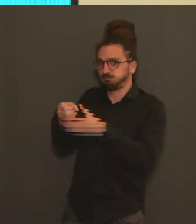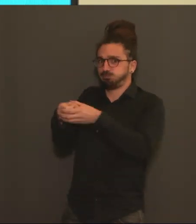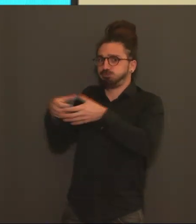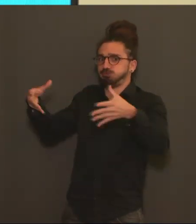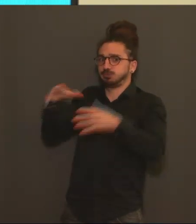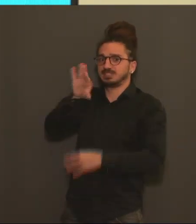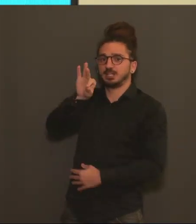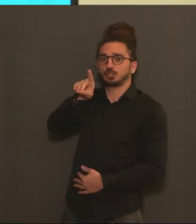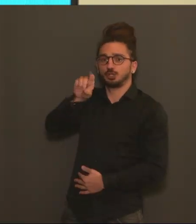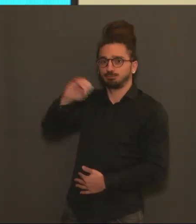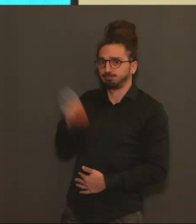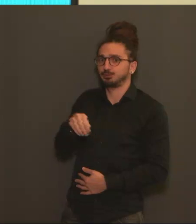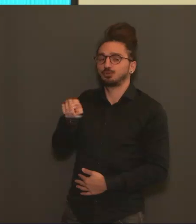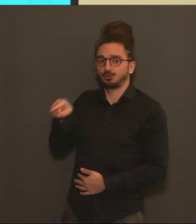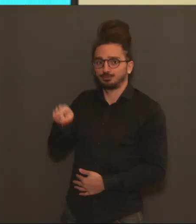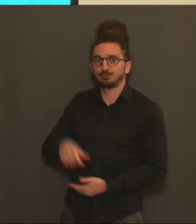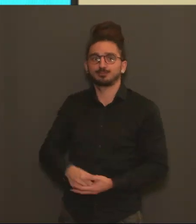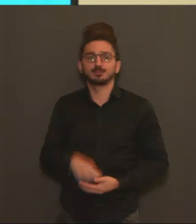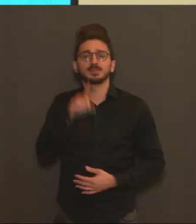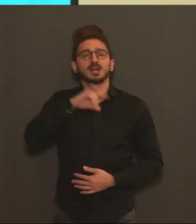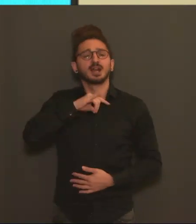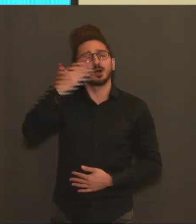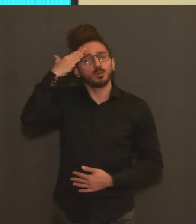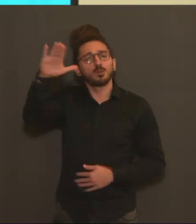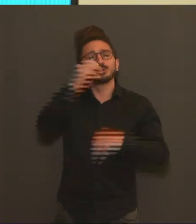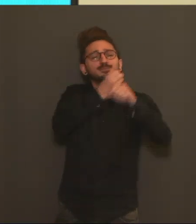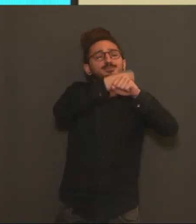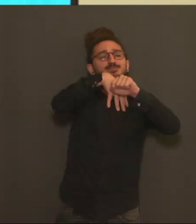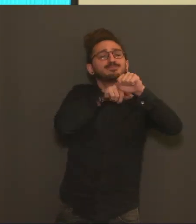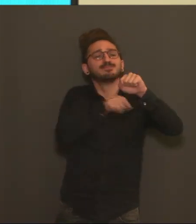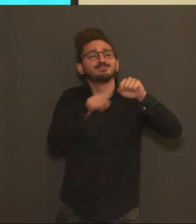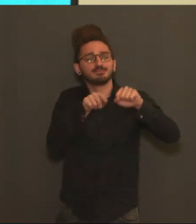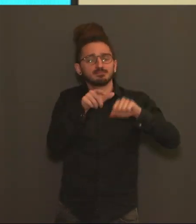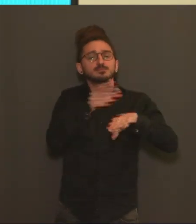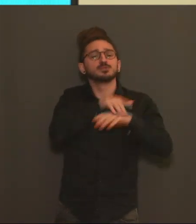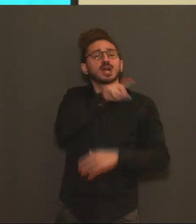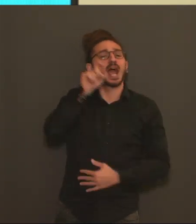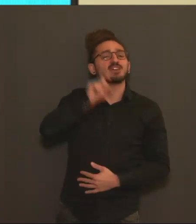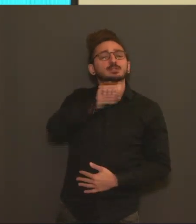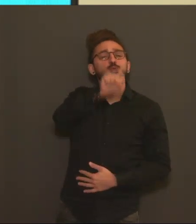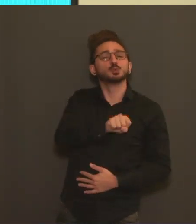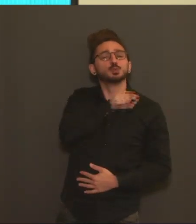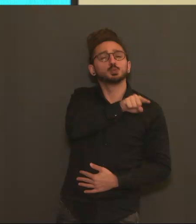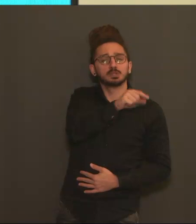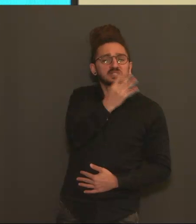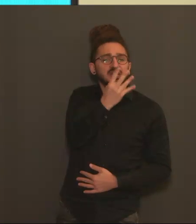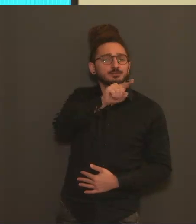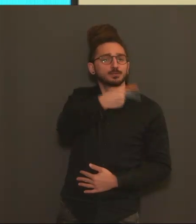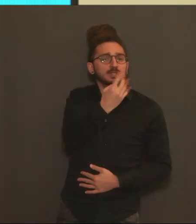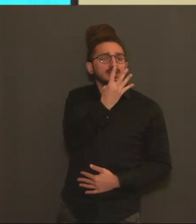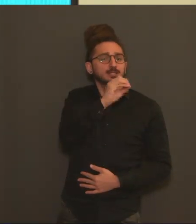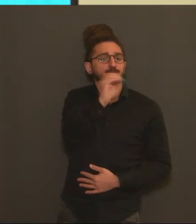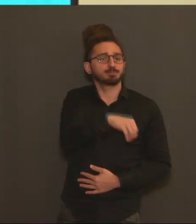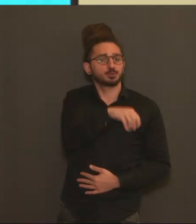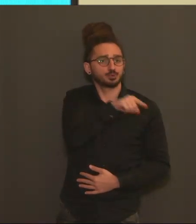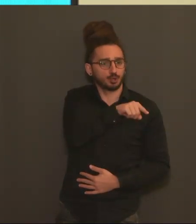circulants, puisque le sud-africain est à moins de 5%, aux environs de 4,4%, et qu'il y a 1,9% de